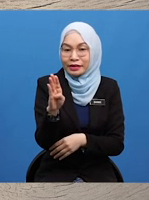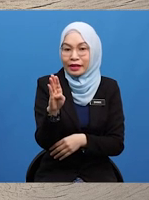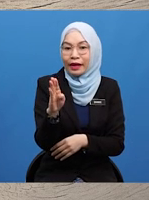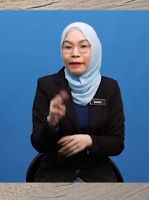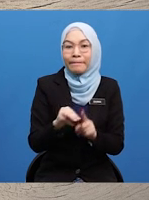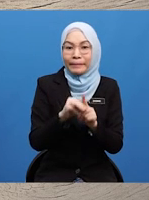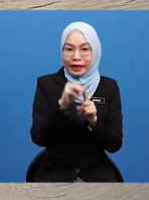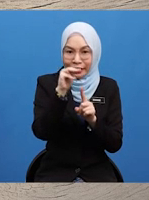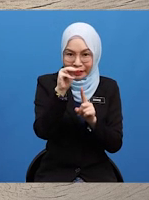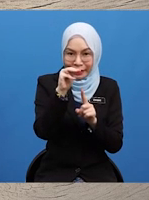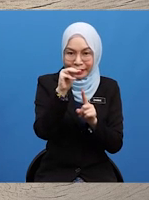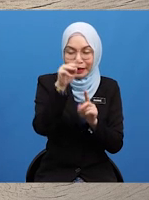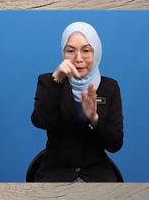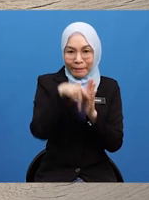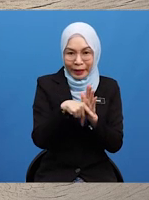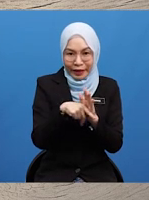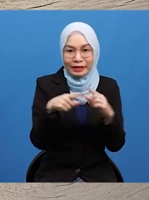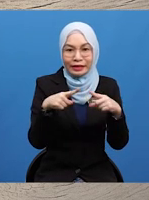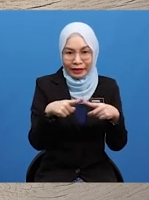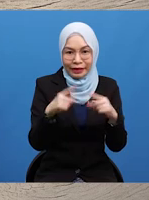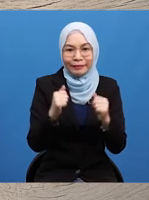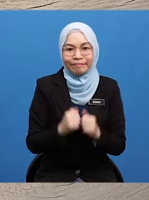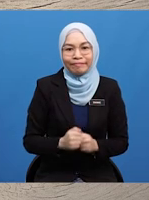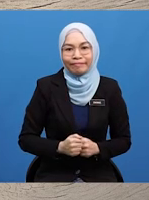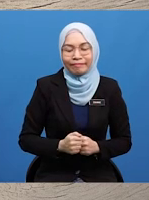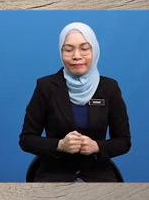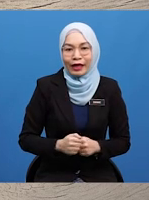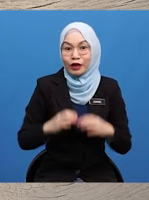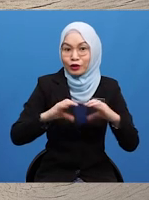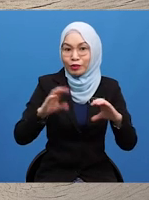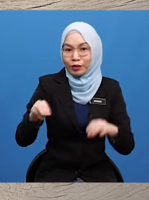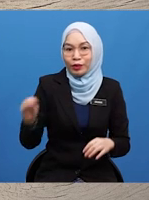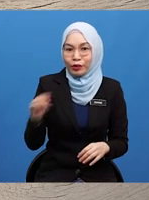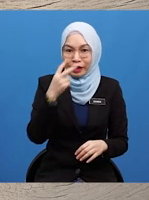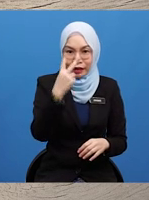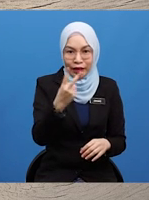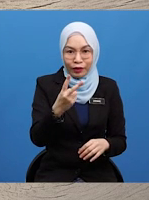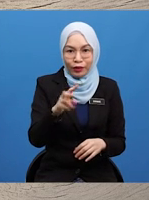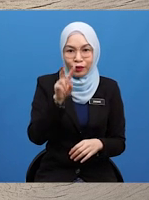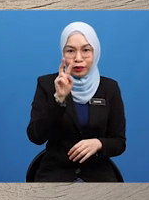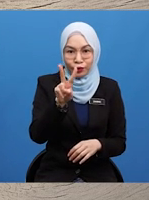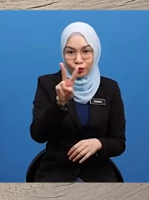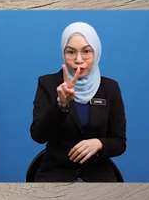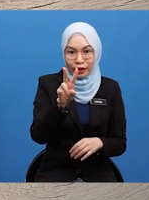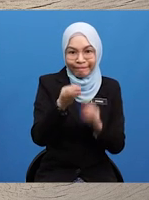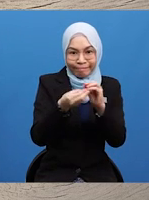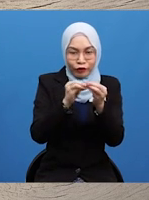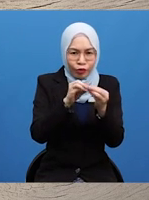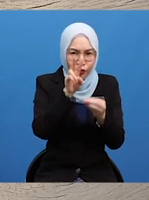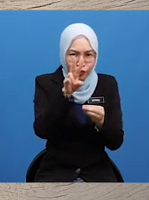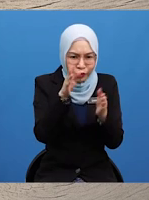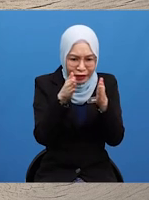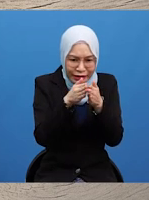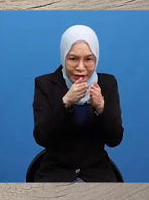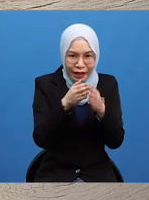persegi. Cuba murid perhatikan. Dua di belakang itu menunjukkan dua, terdapat 2